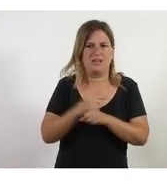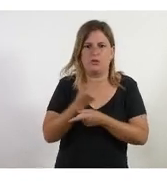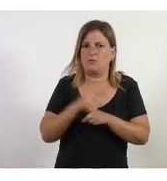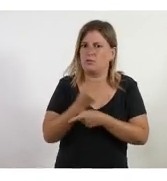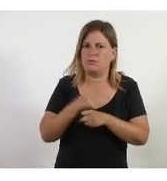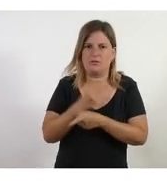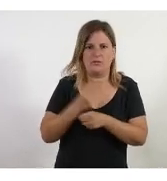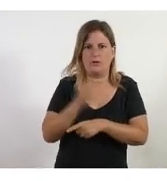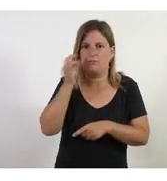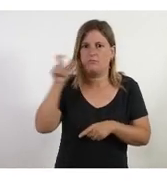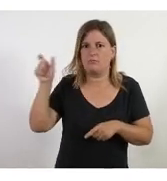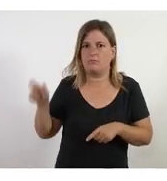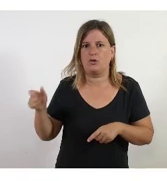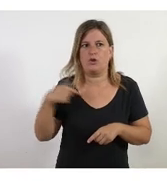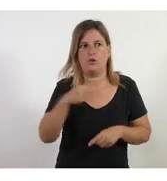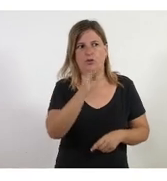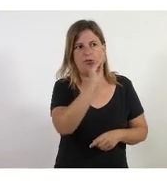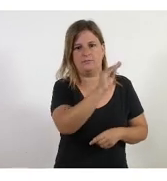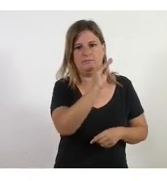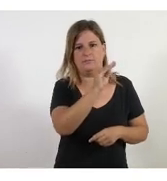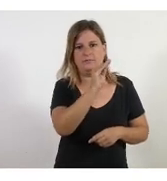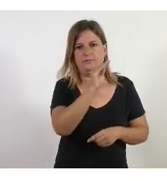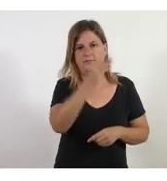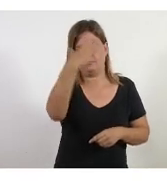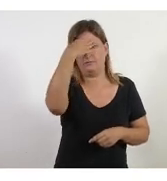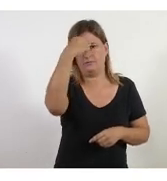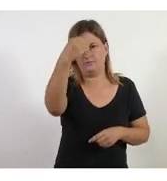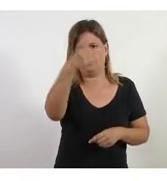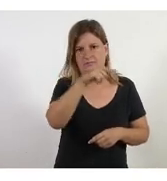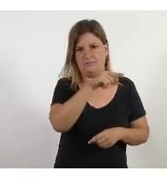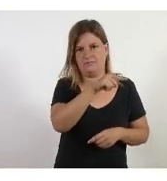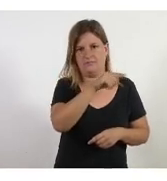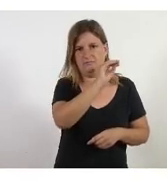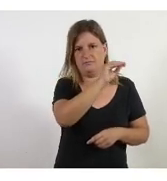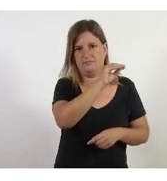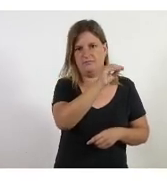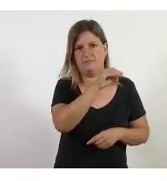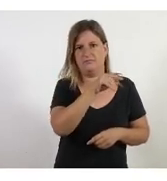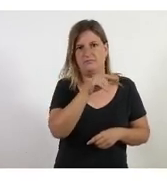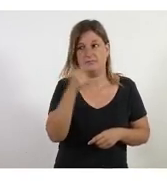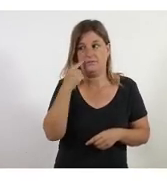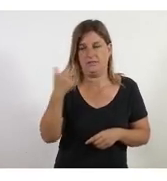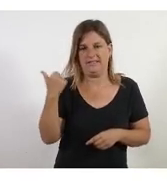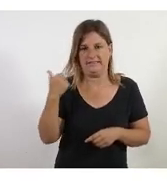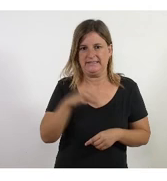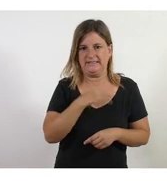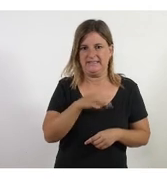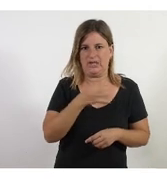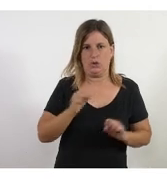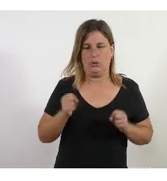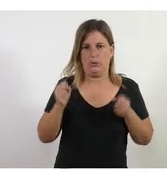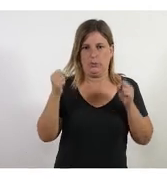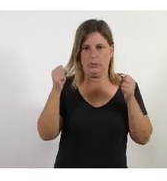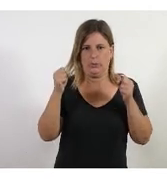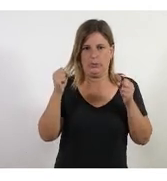molt nerviosa. I vaig cridar, hi havia una safata allà, el vaig cridar, dic, perdona, dic, aquesta senyora em sembla que s'està posant molt